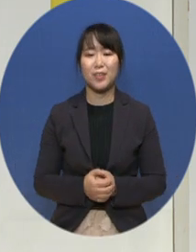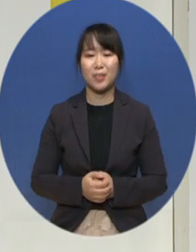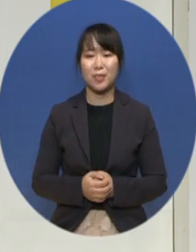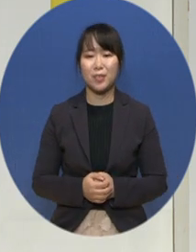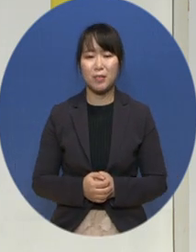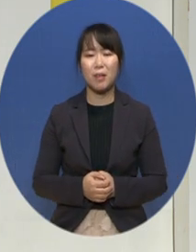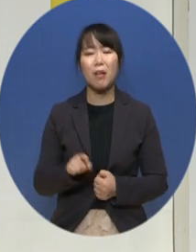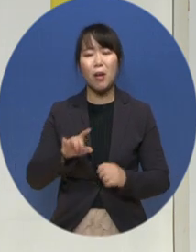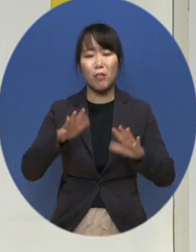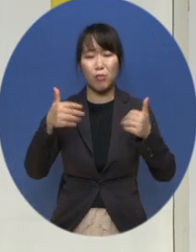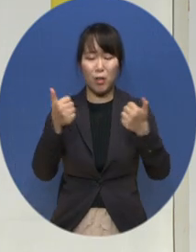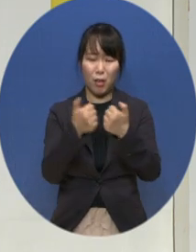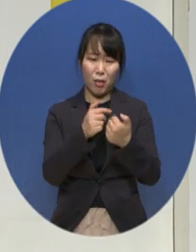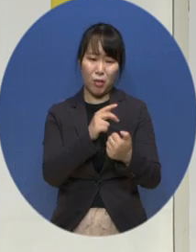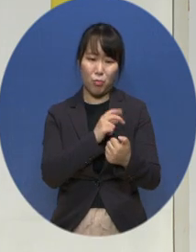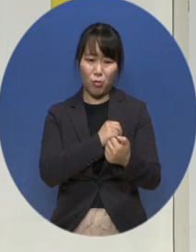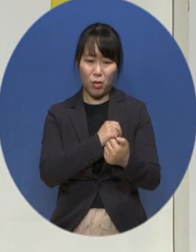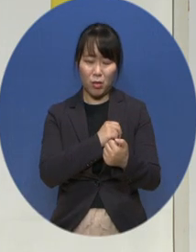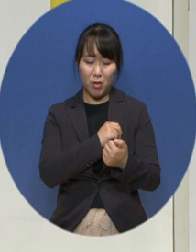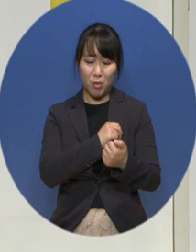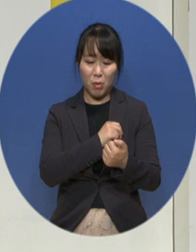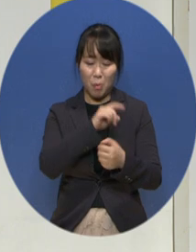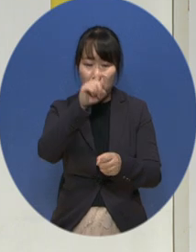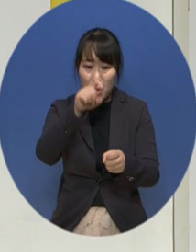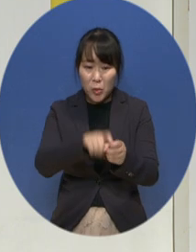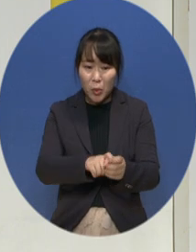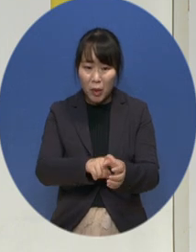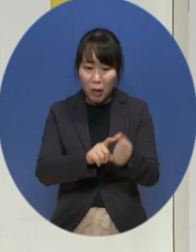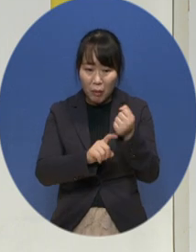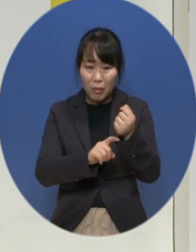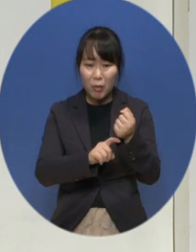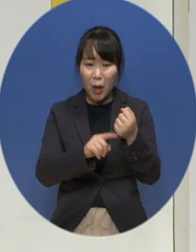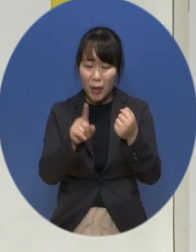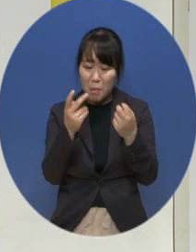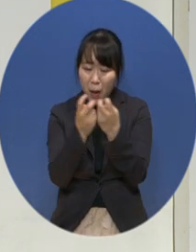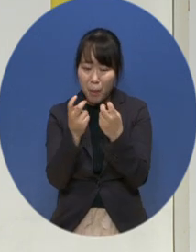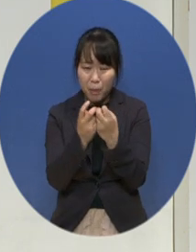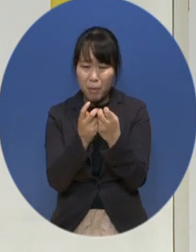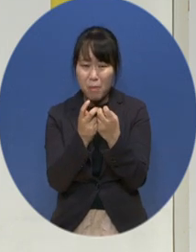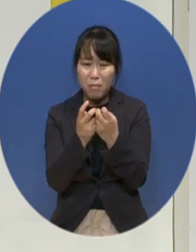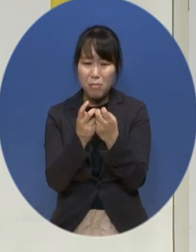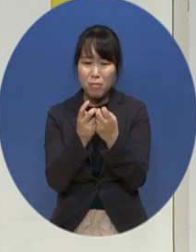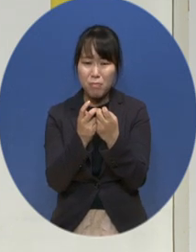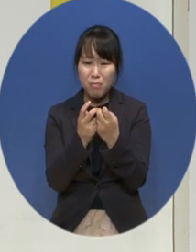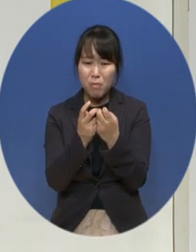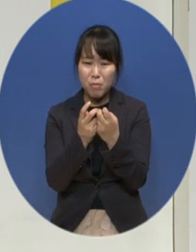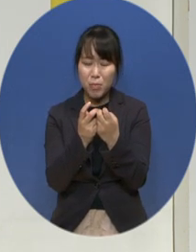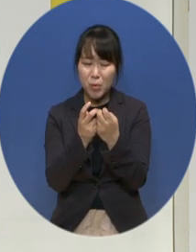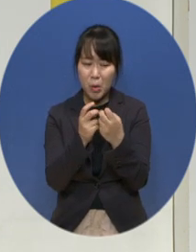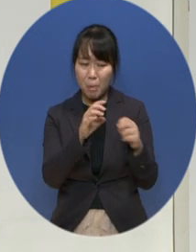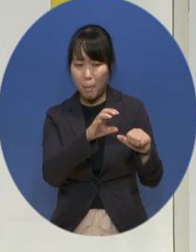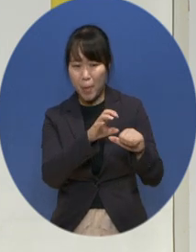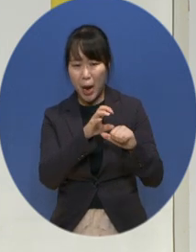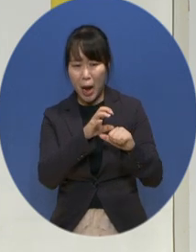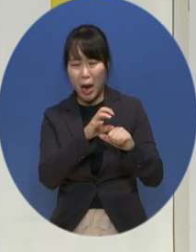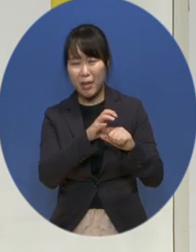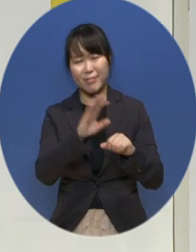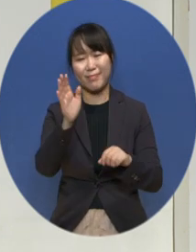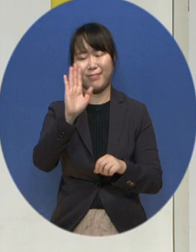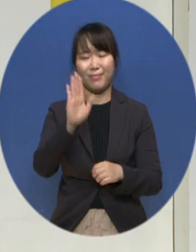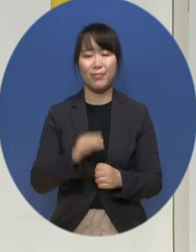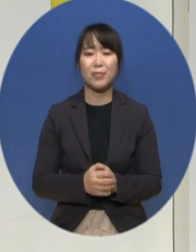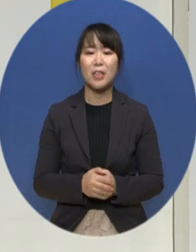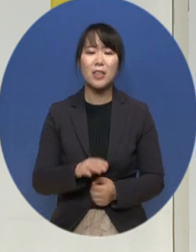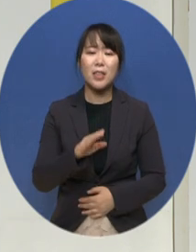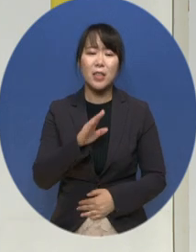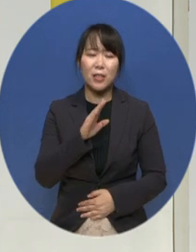그것이 모 국회의원이 되고자 뭐 그 목표에 수단으로 4 또 방법으로 활용한 문 아니고